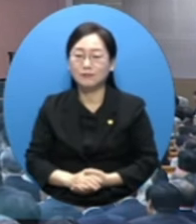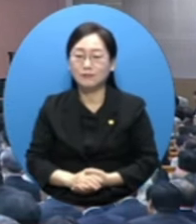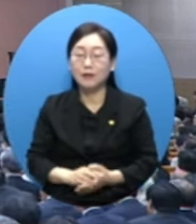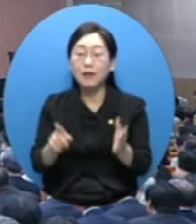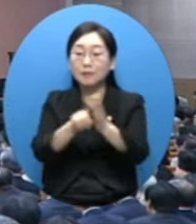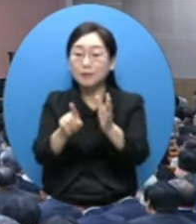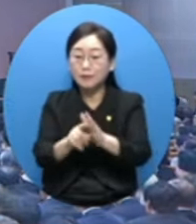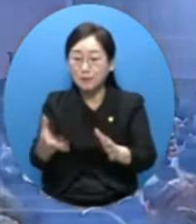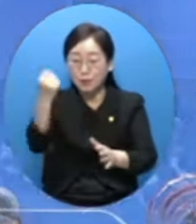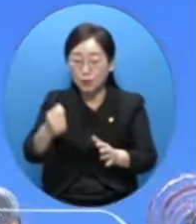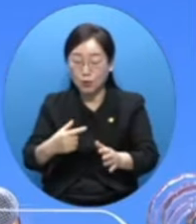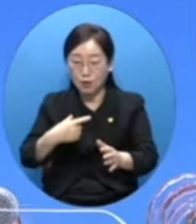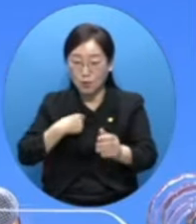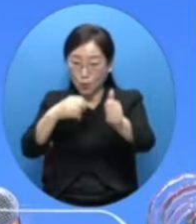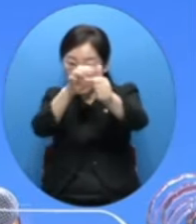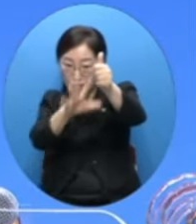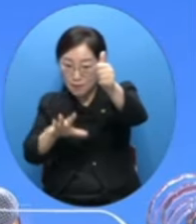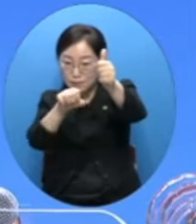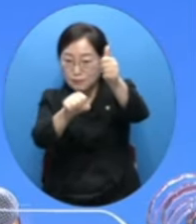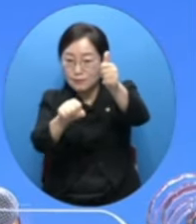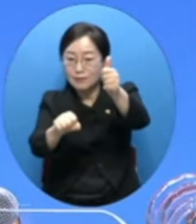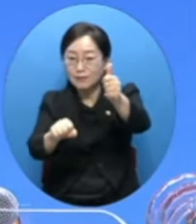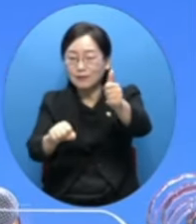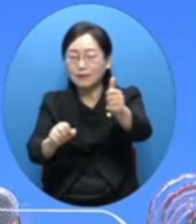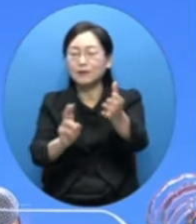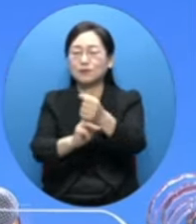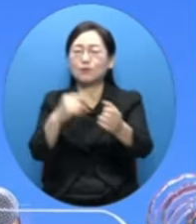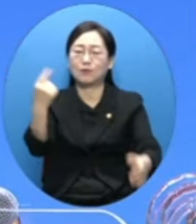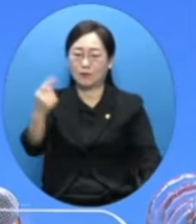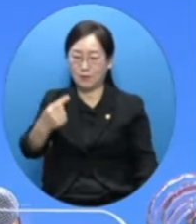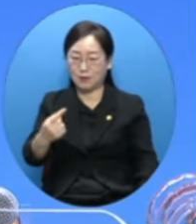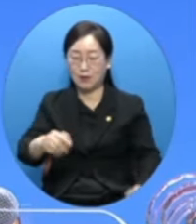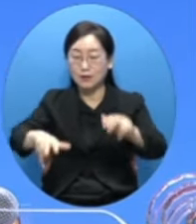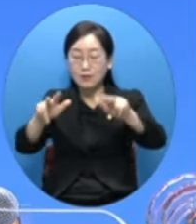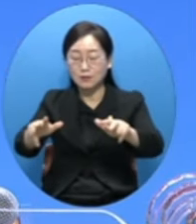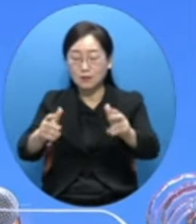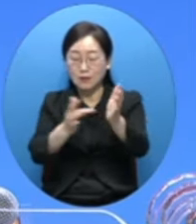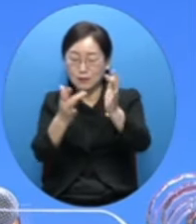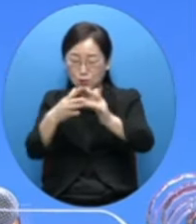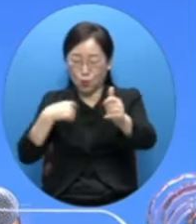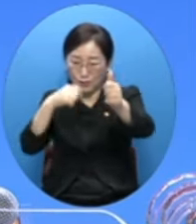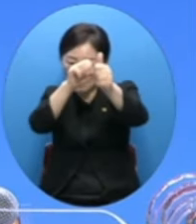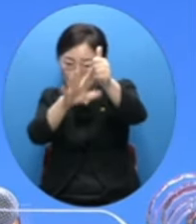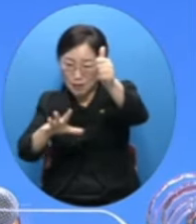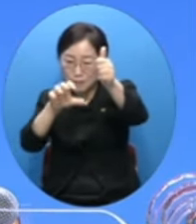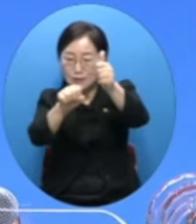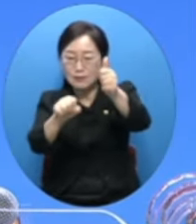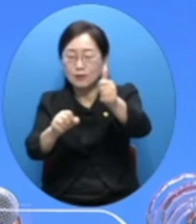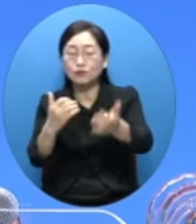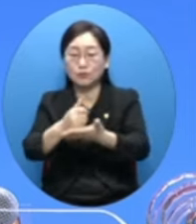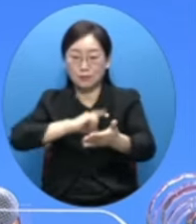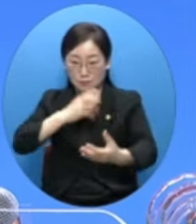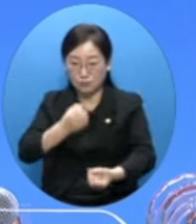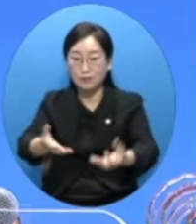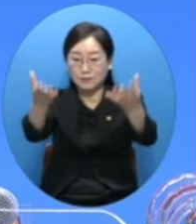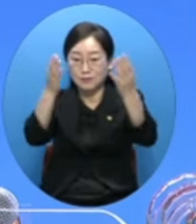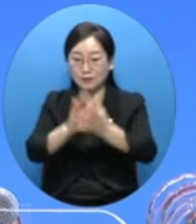믿음을 갖고 옷자락만 붙더라도 기적은 일어나는 것입니다. 오늘 이 시간 예수님 옷자락을 붙잡는 여러분 모두가 되기를 주님의 힘으로